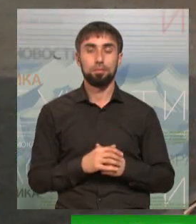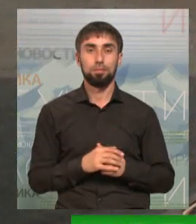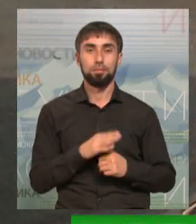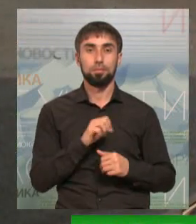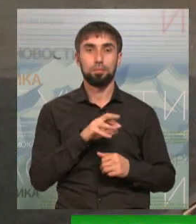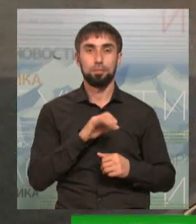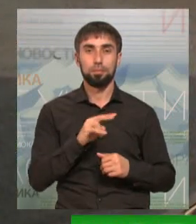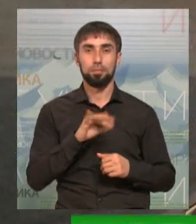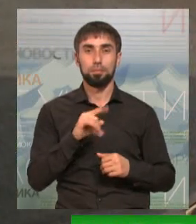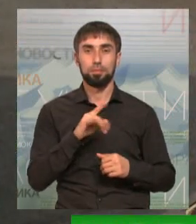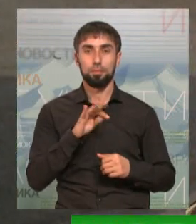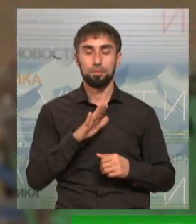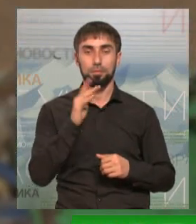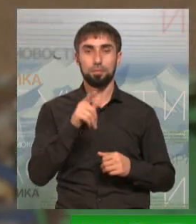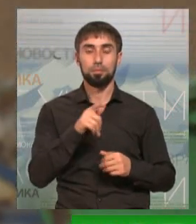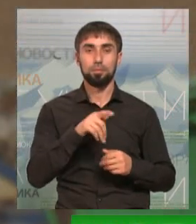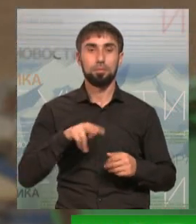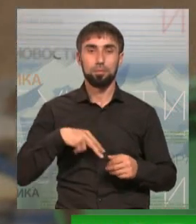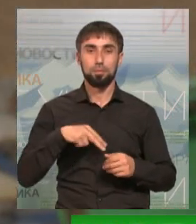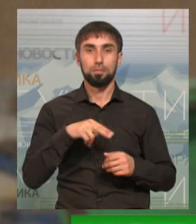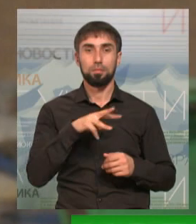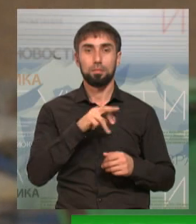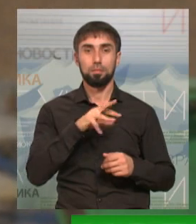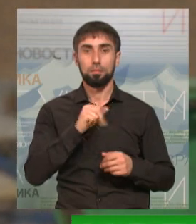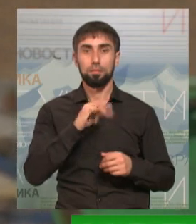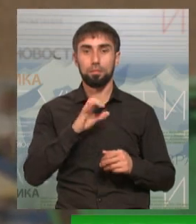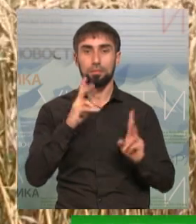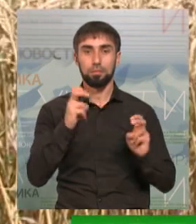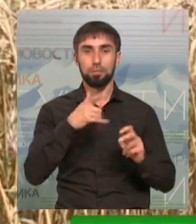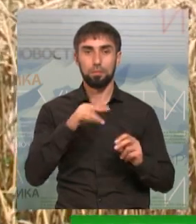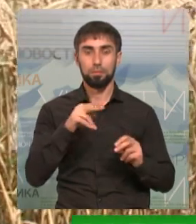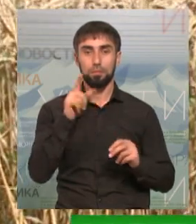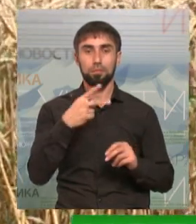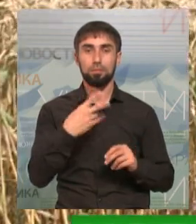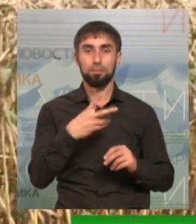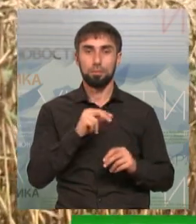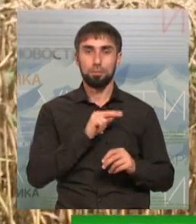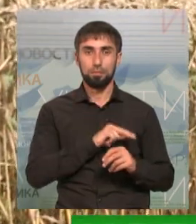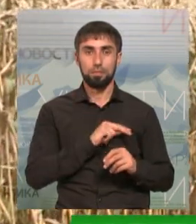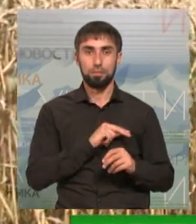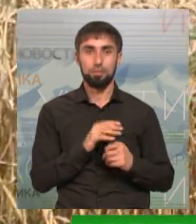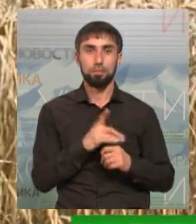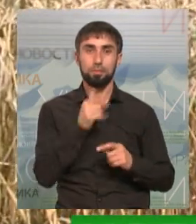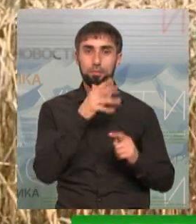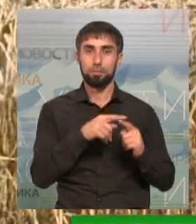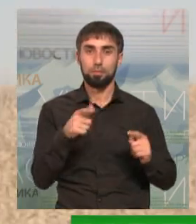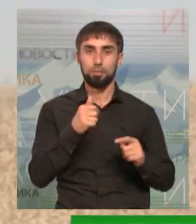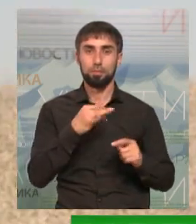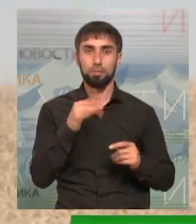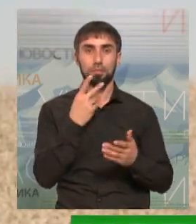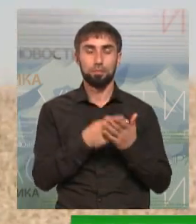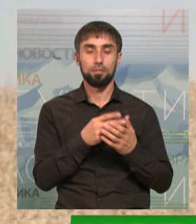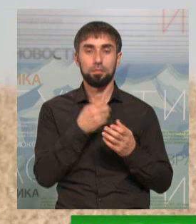Тамерлан Измайлов директором ГУПАМАГА сельского поселения Сурхахи является уже 25 лет. За это время аграрий не раз